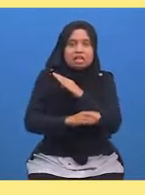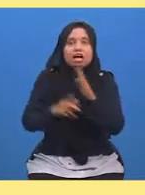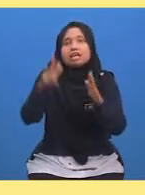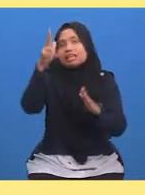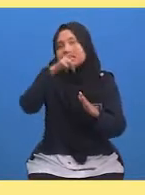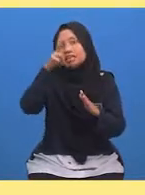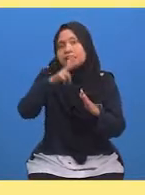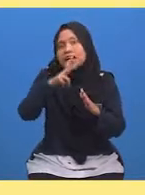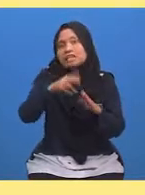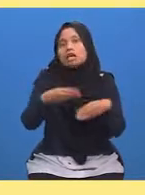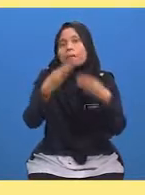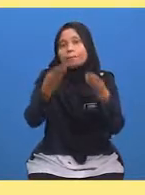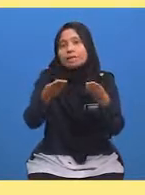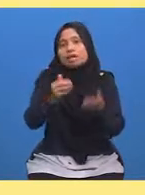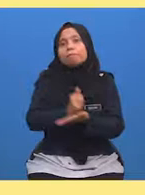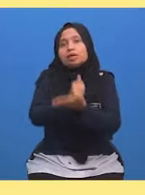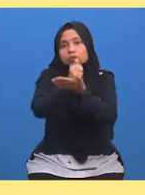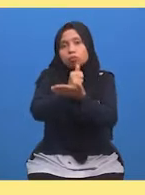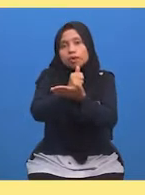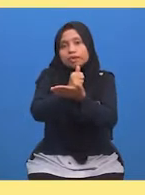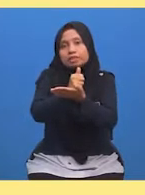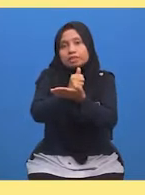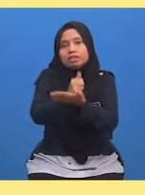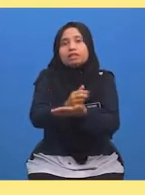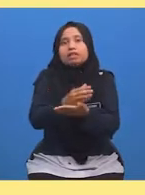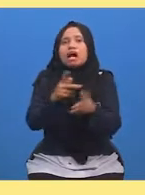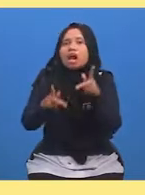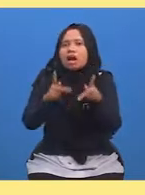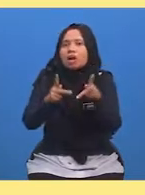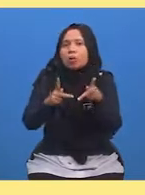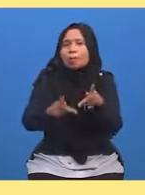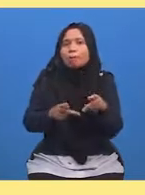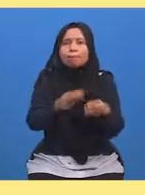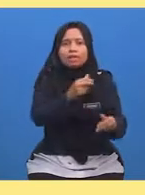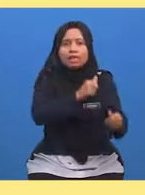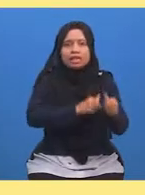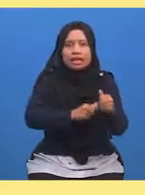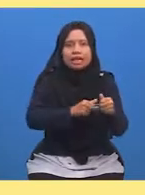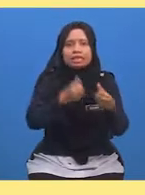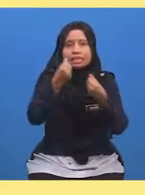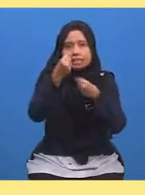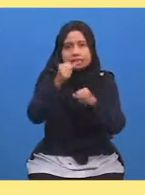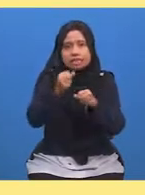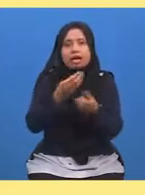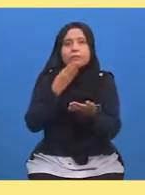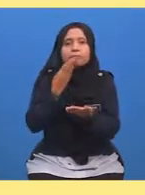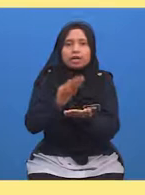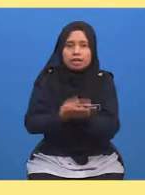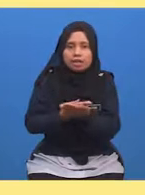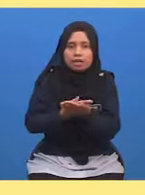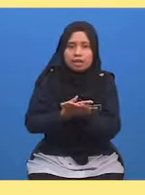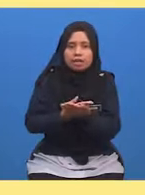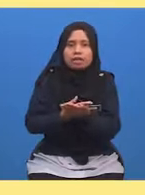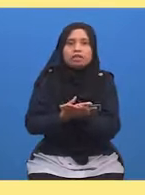kerajaan memberi bantuan dan subsidi sekiranya sesebuah rancangan perniagaan yang disediakan